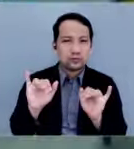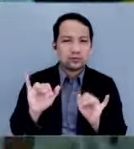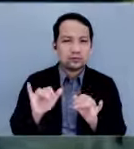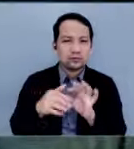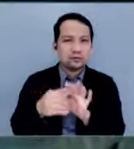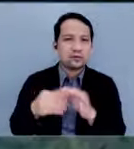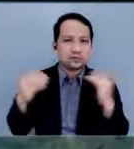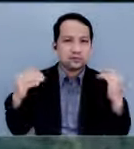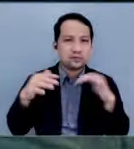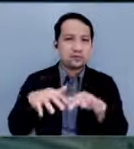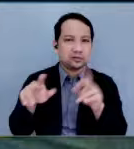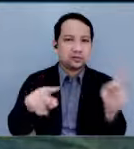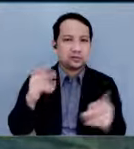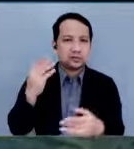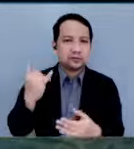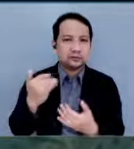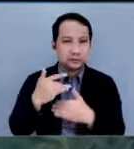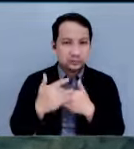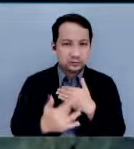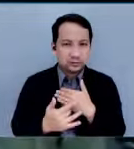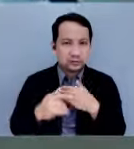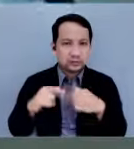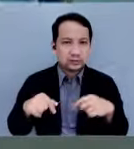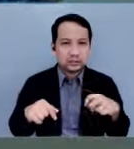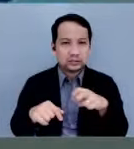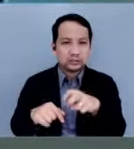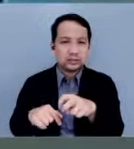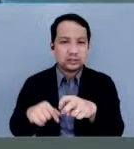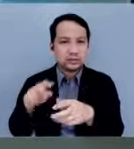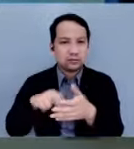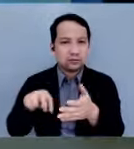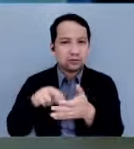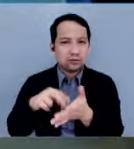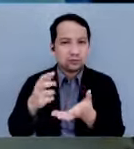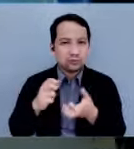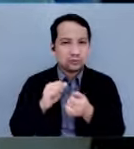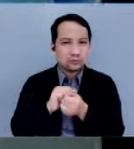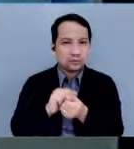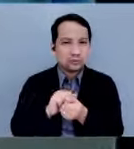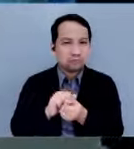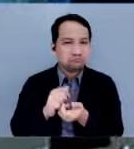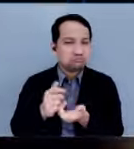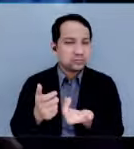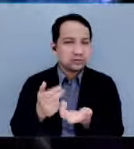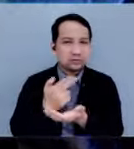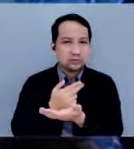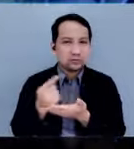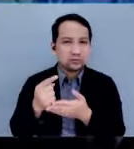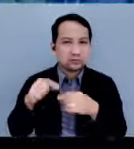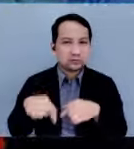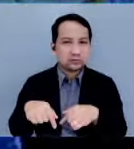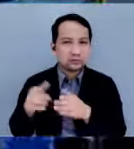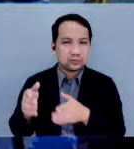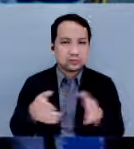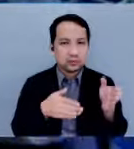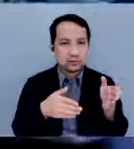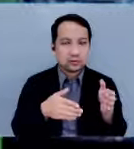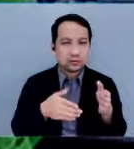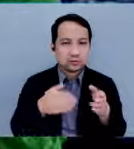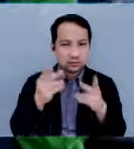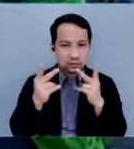mga pasahero kaya maaga na siyang bumiyahe. Bukod kasi sa gustong makasama ang pamilya sa Semana Santa, plano rin niyang dumalo sa